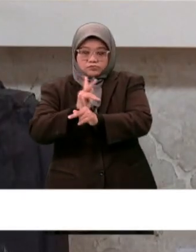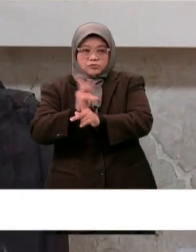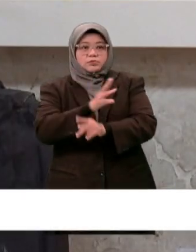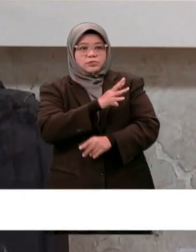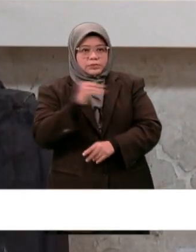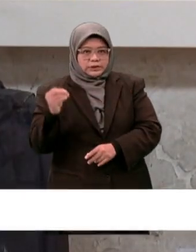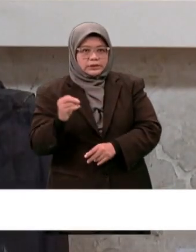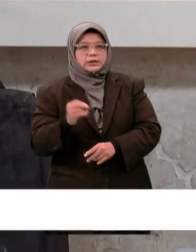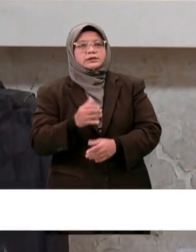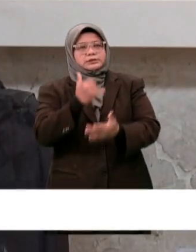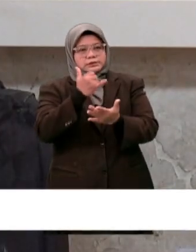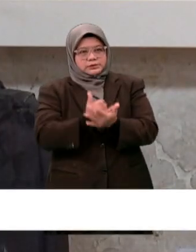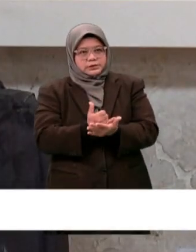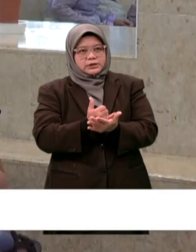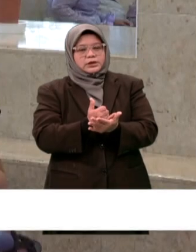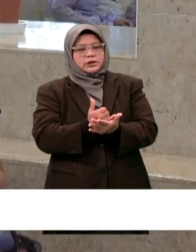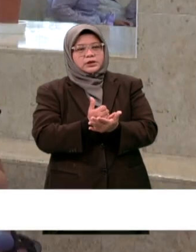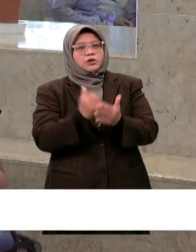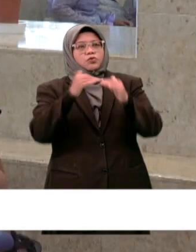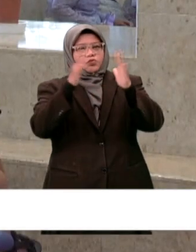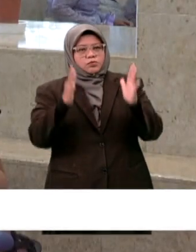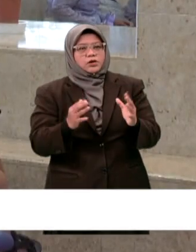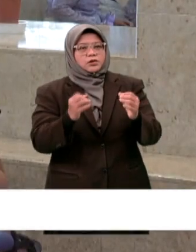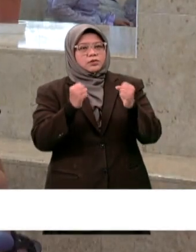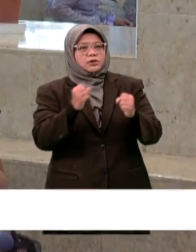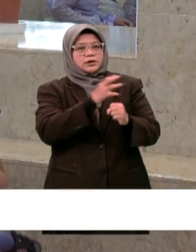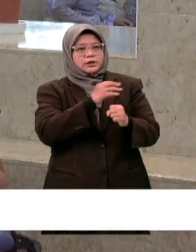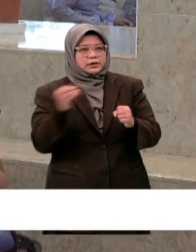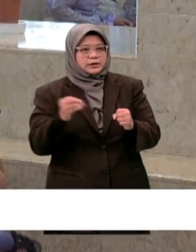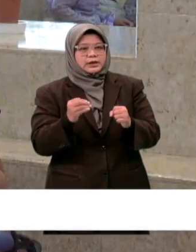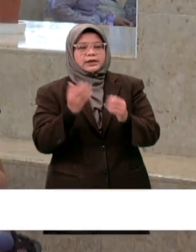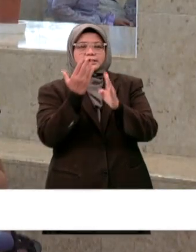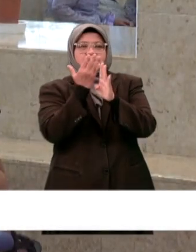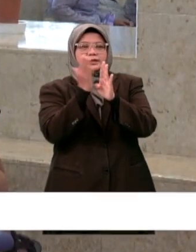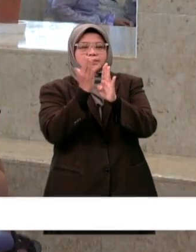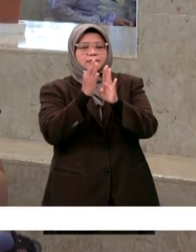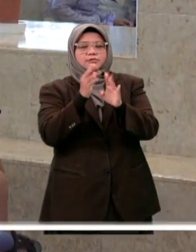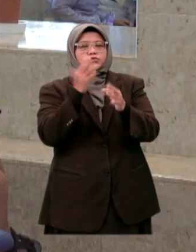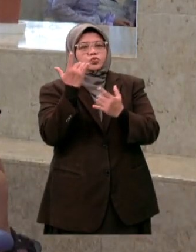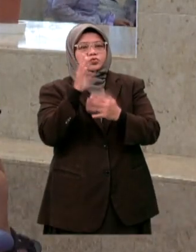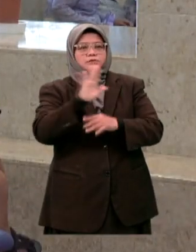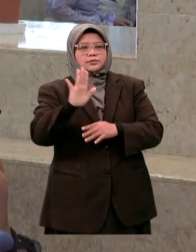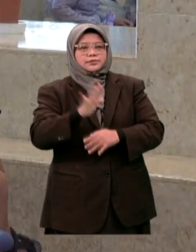memastikan berada dalam bangunan Kukuh selain Ila berada di tepi tingkat